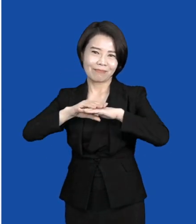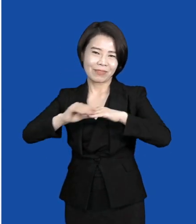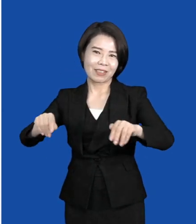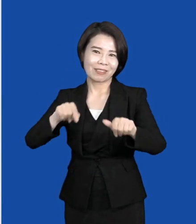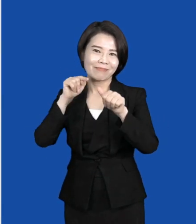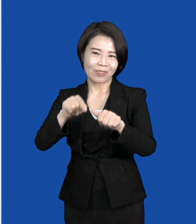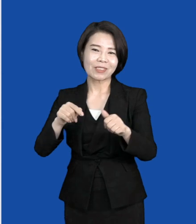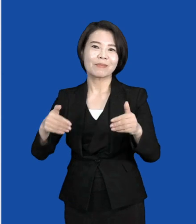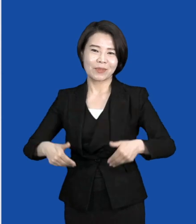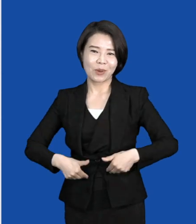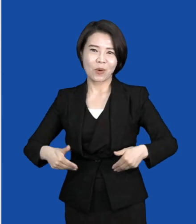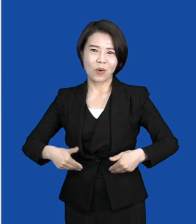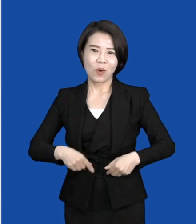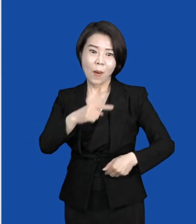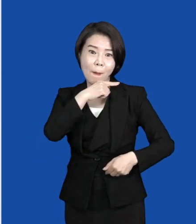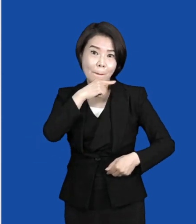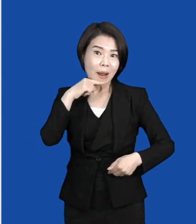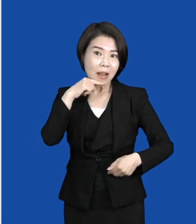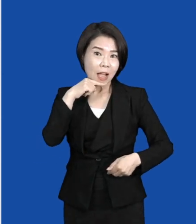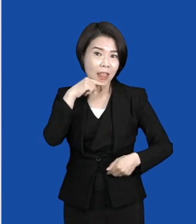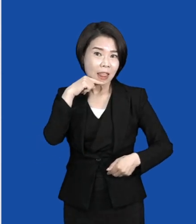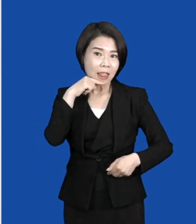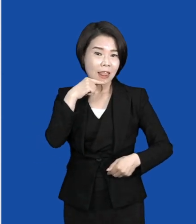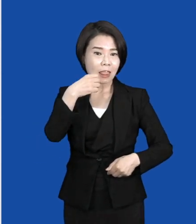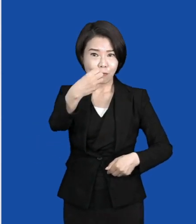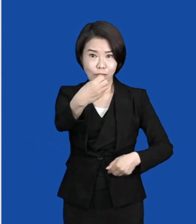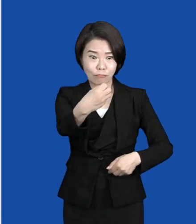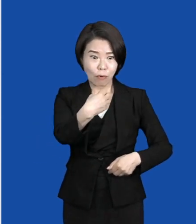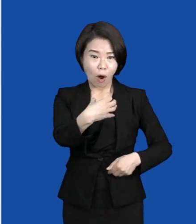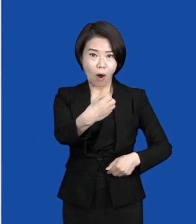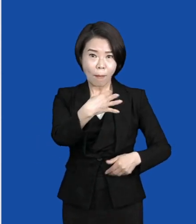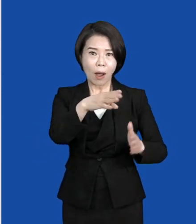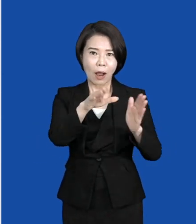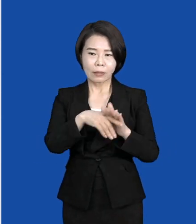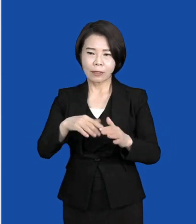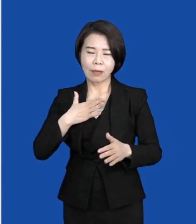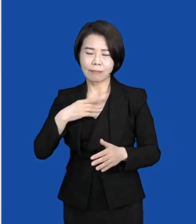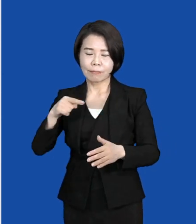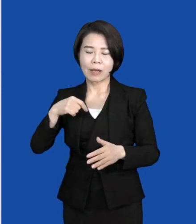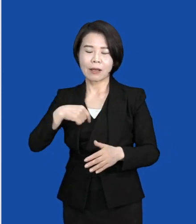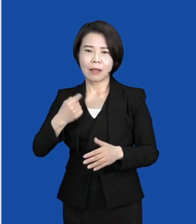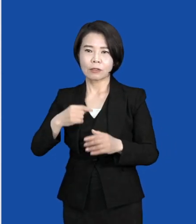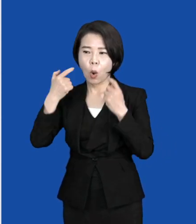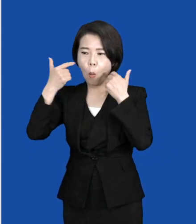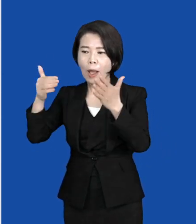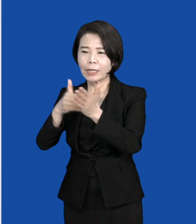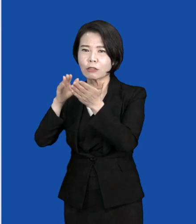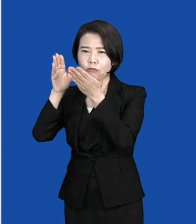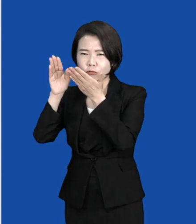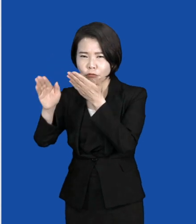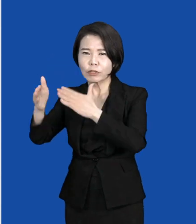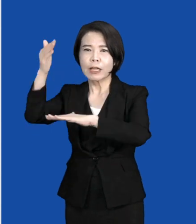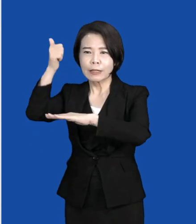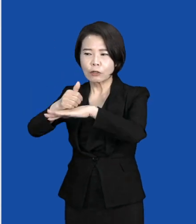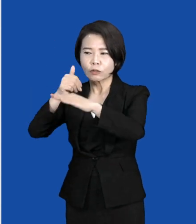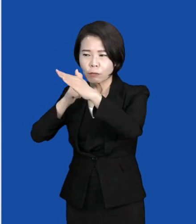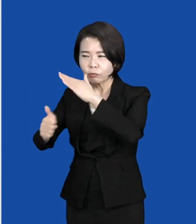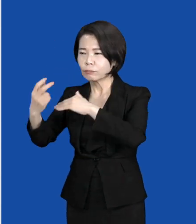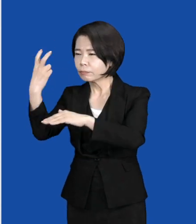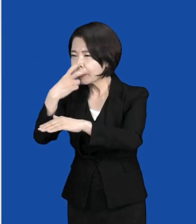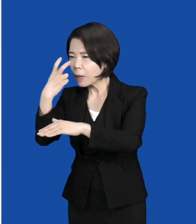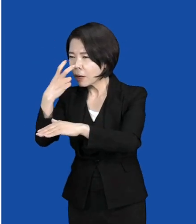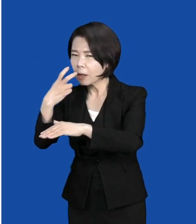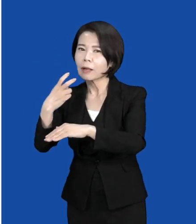계획입니다. 특히 빨간불이 켜진 사업장은 자체 확인을 거쳐 추후 순찰 점검도 요청하게